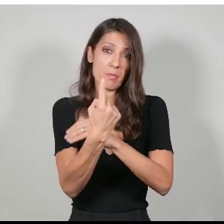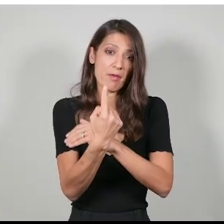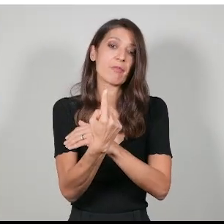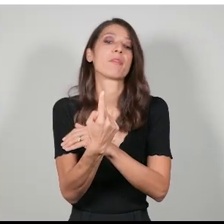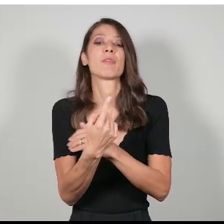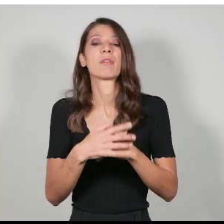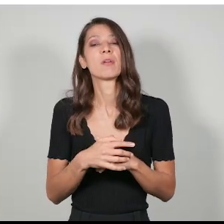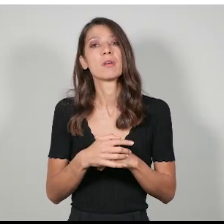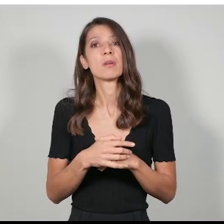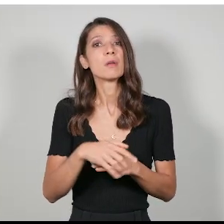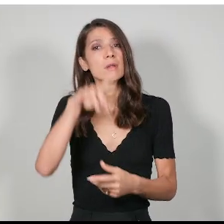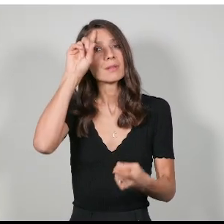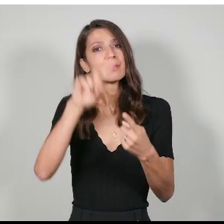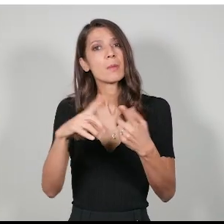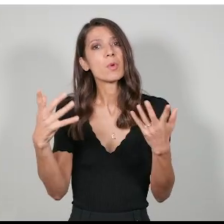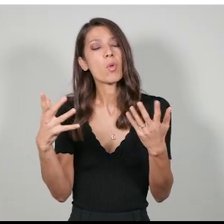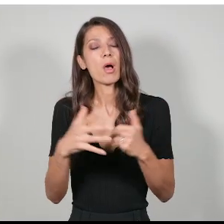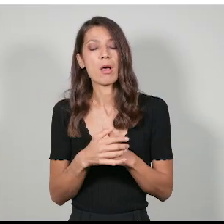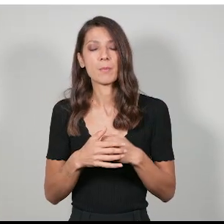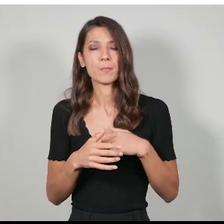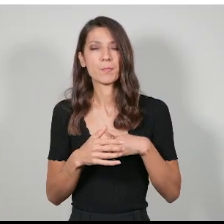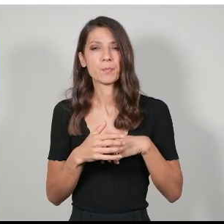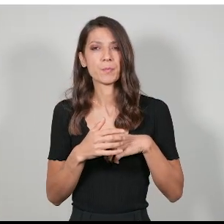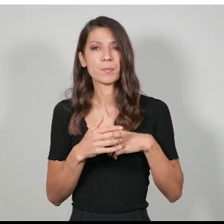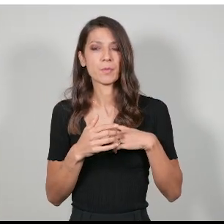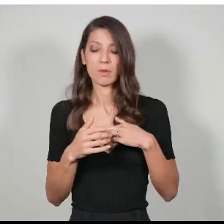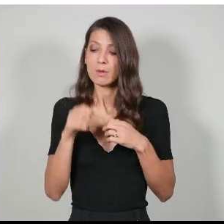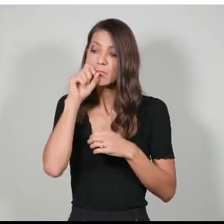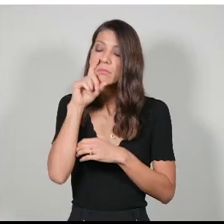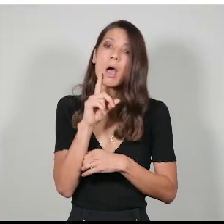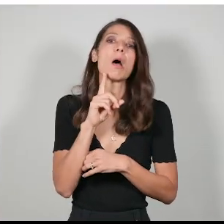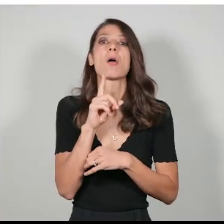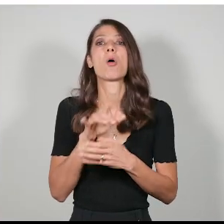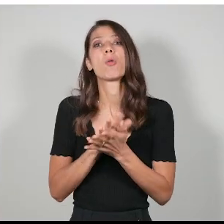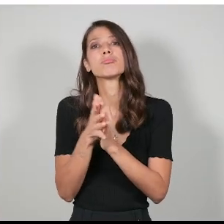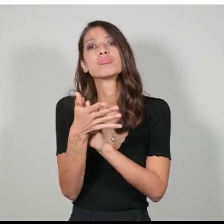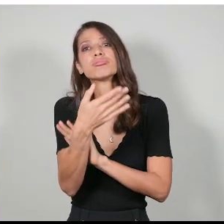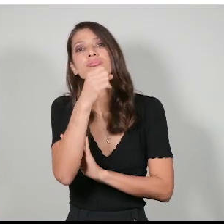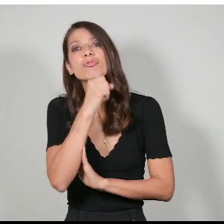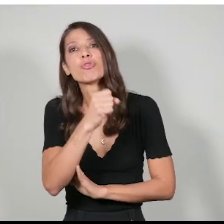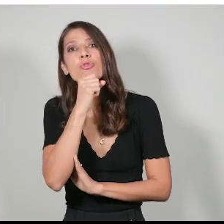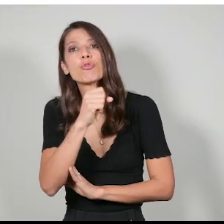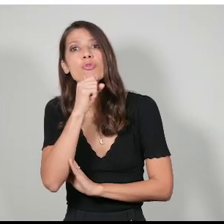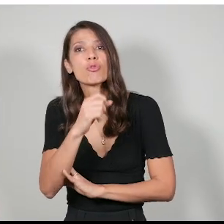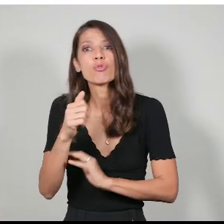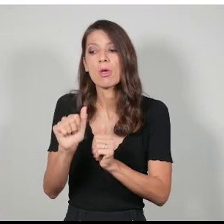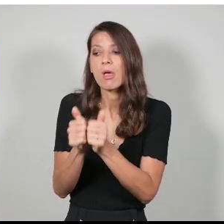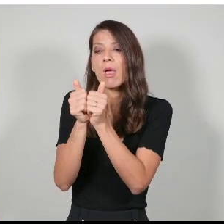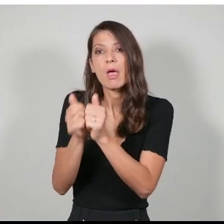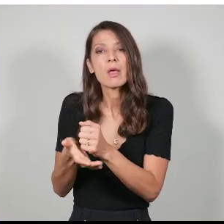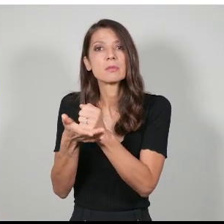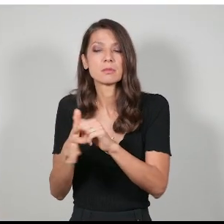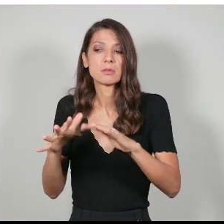qui travaille sur l'accompagnement des parents vieillissants, aidants et comment est-ce qu'ils peuvent